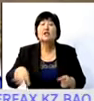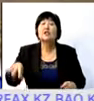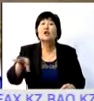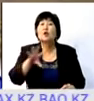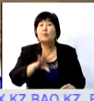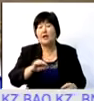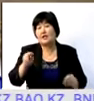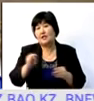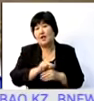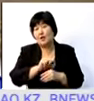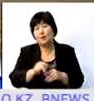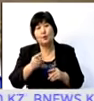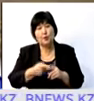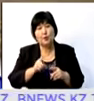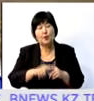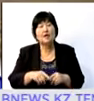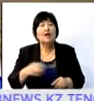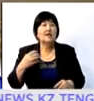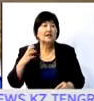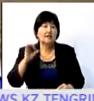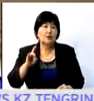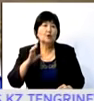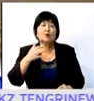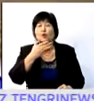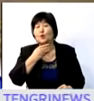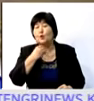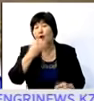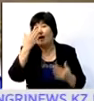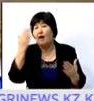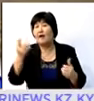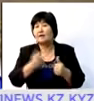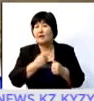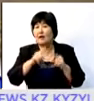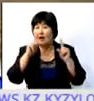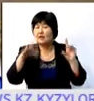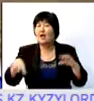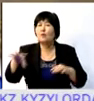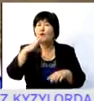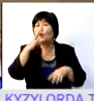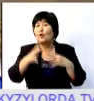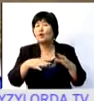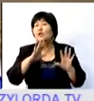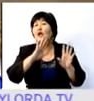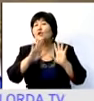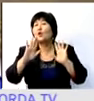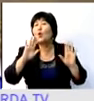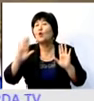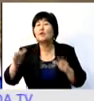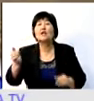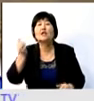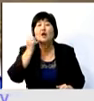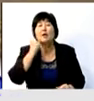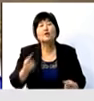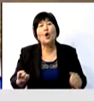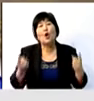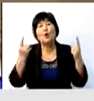бәрін тәрбиелеп, осындай Сыр сұлуының халықтық атқа жетуі, бүкіл одақтық көрмелерде, Москваның